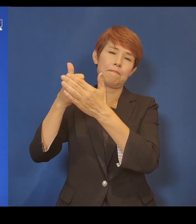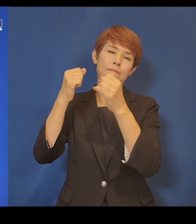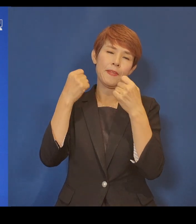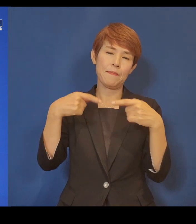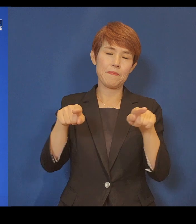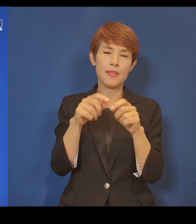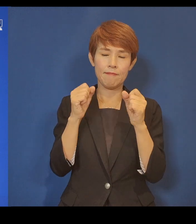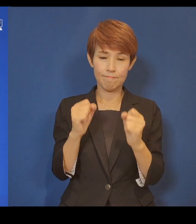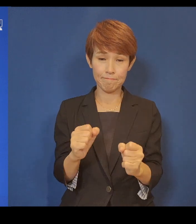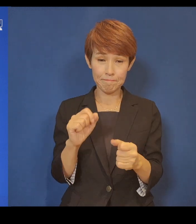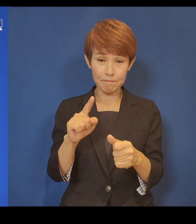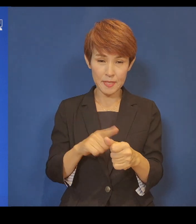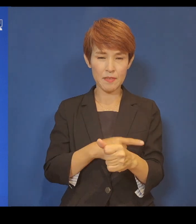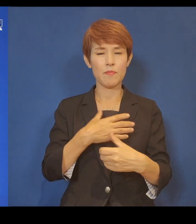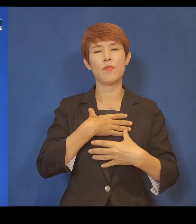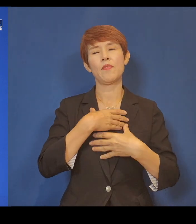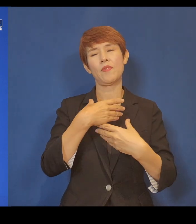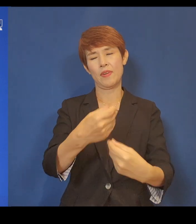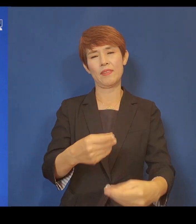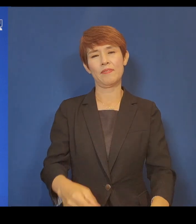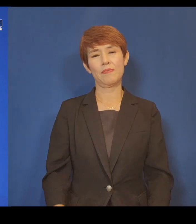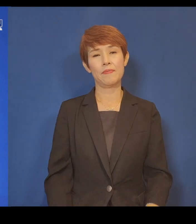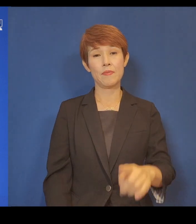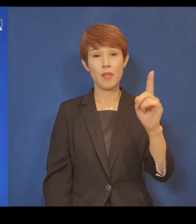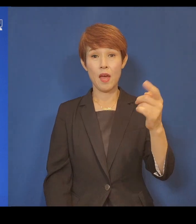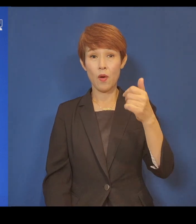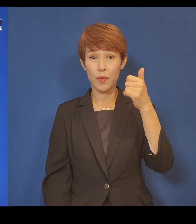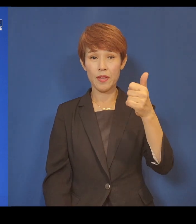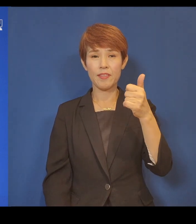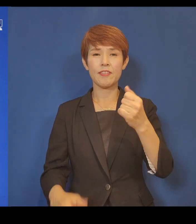그래서 그는 오늘도 성전으로 올라갑니다.